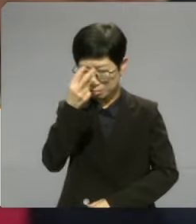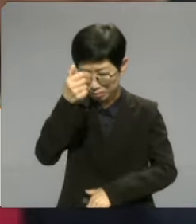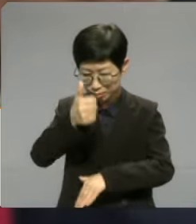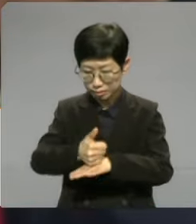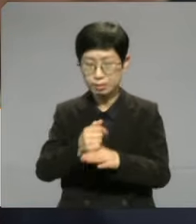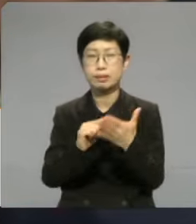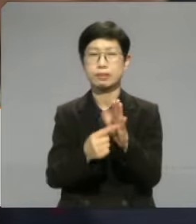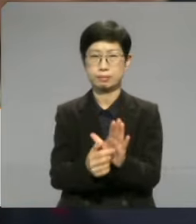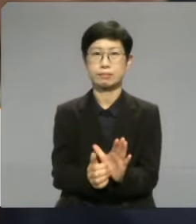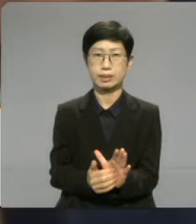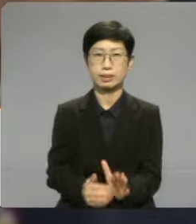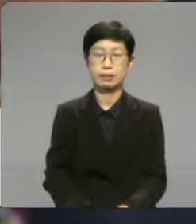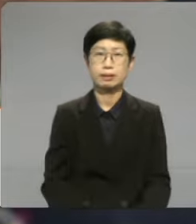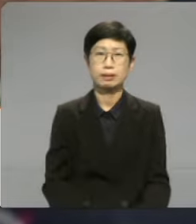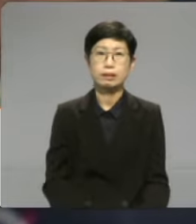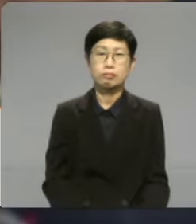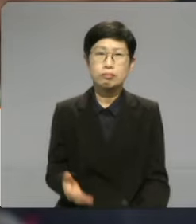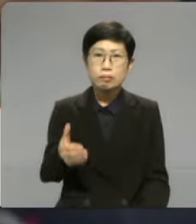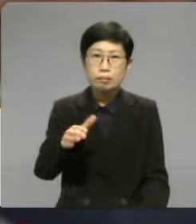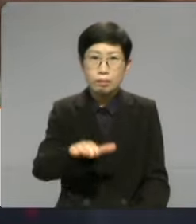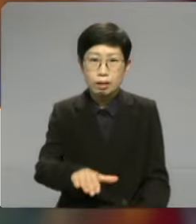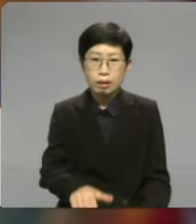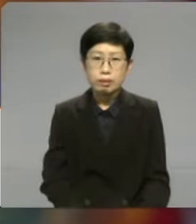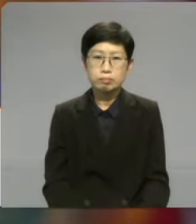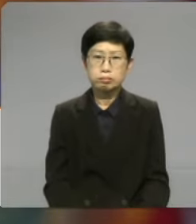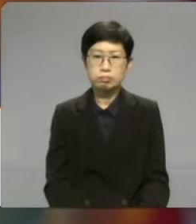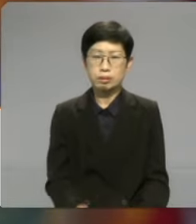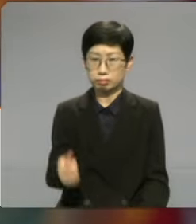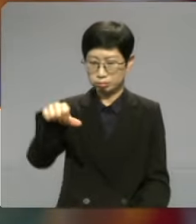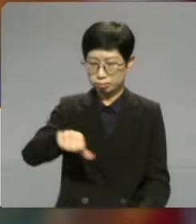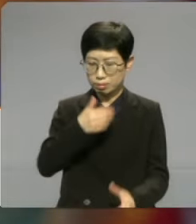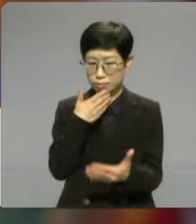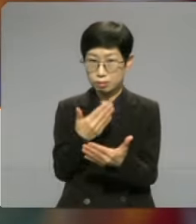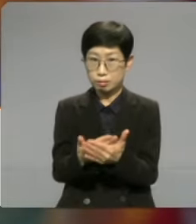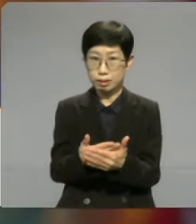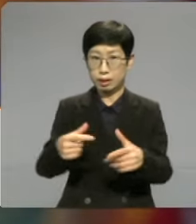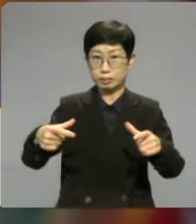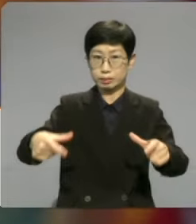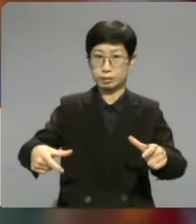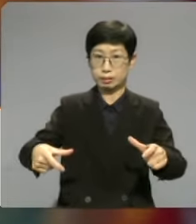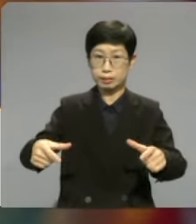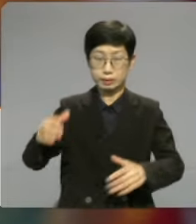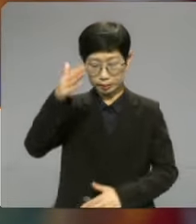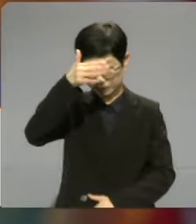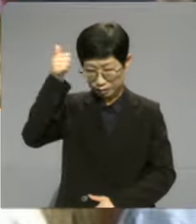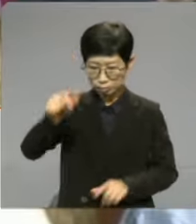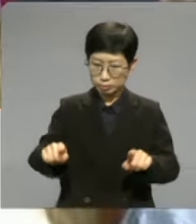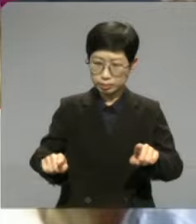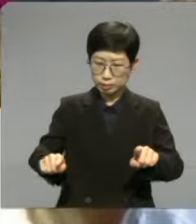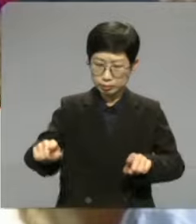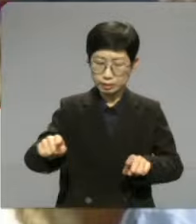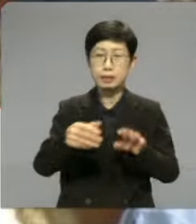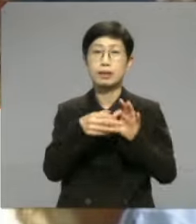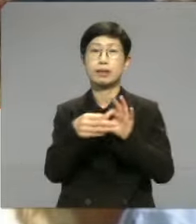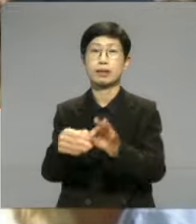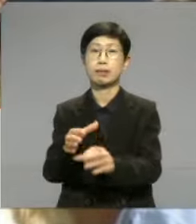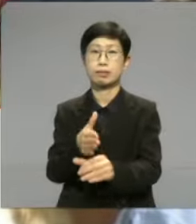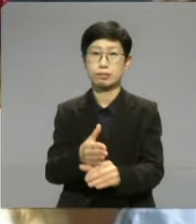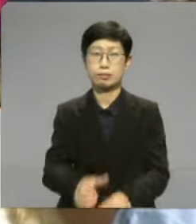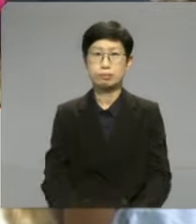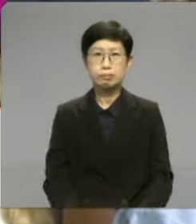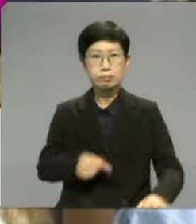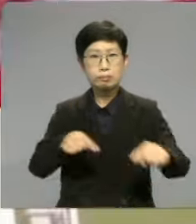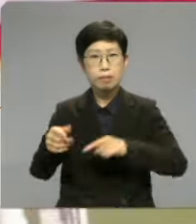분석이 나왔습니다. 그러나 승패를 좌우할 경합주에서는 트럼프 전 대통령이 우세를 이어가고 있습니다.